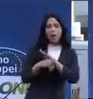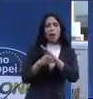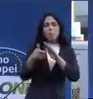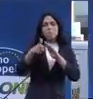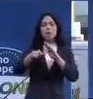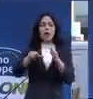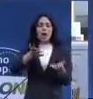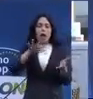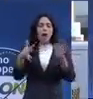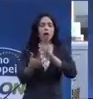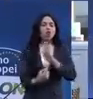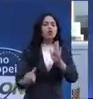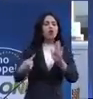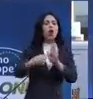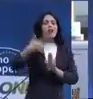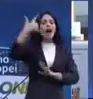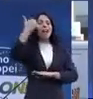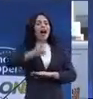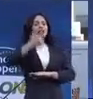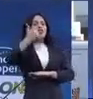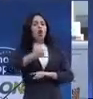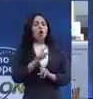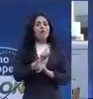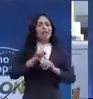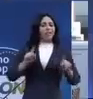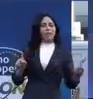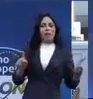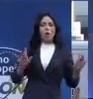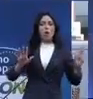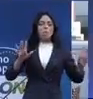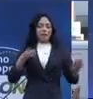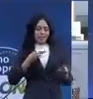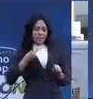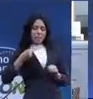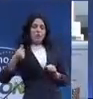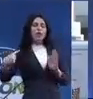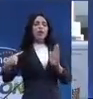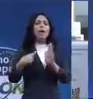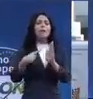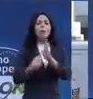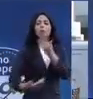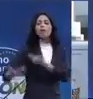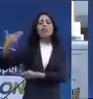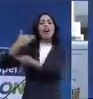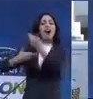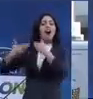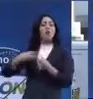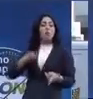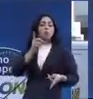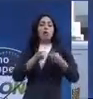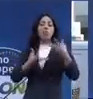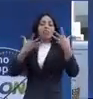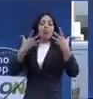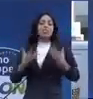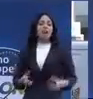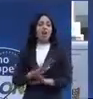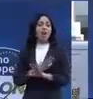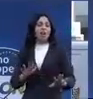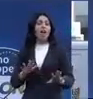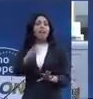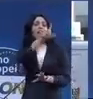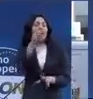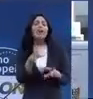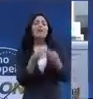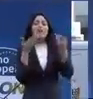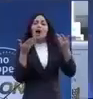la razionalità Ma lo spirito repubblicano della serietà della politica che ha fatto questo paese